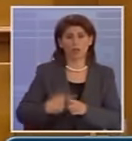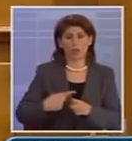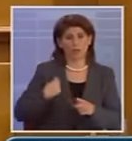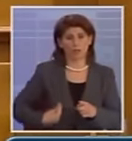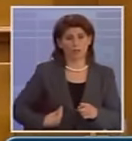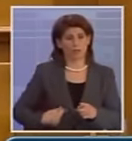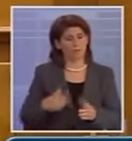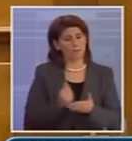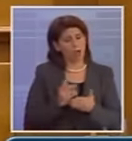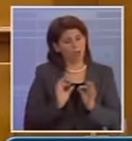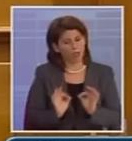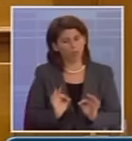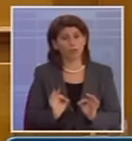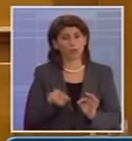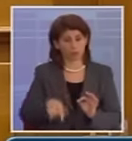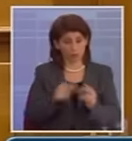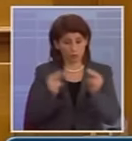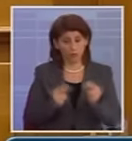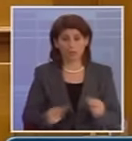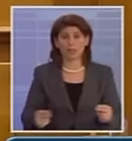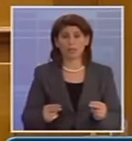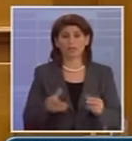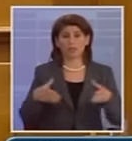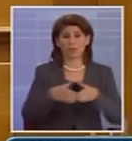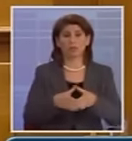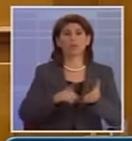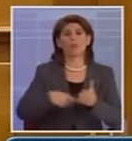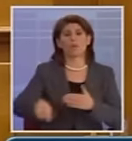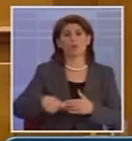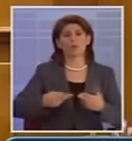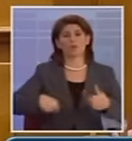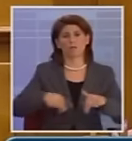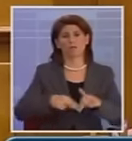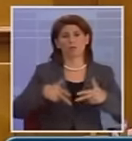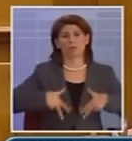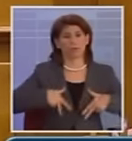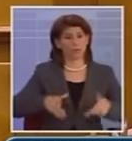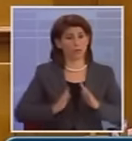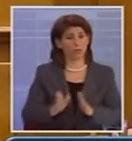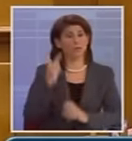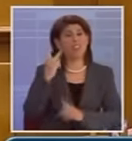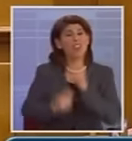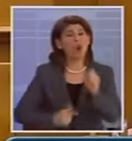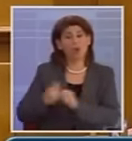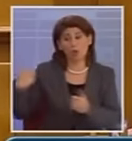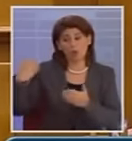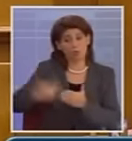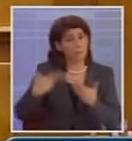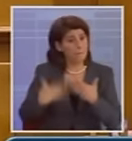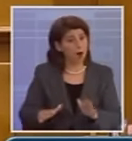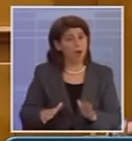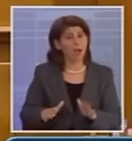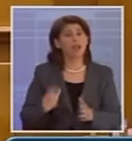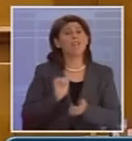μεθοδικά και ήδη το πόρισμα της Επιτροπής είναι στο Νομικό Συμβούλιο του Κράτους. Και αυτό εμείς το προχωρήσαμε εδώ και 2 χρόνια. Και